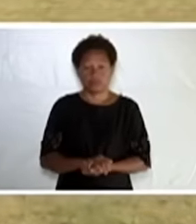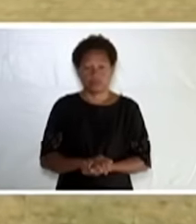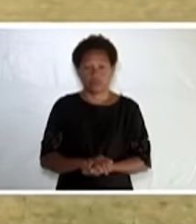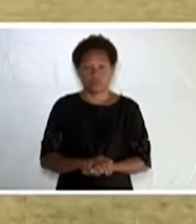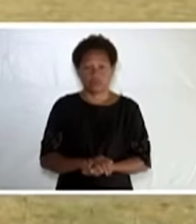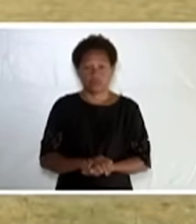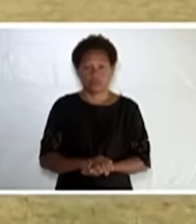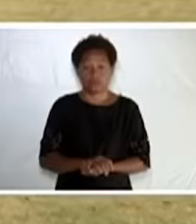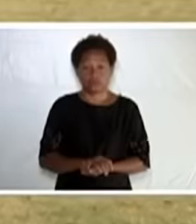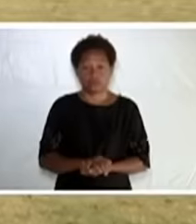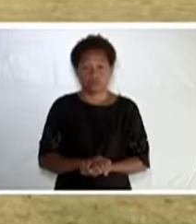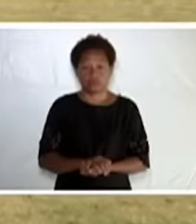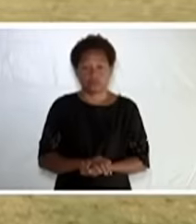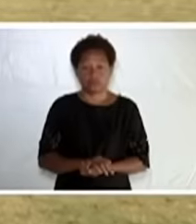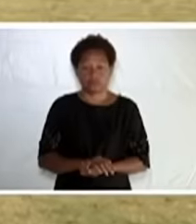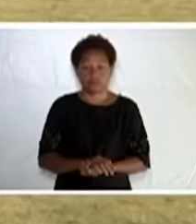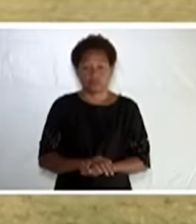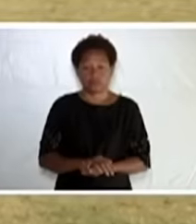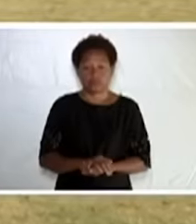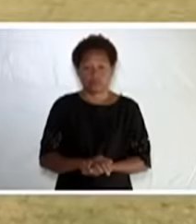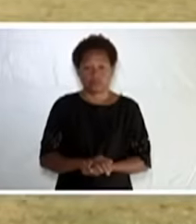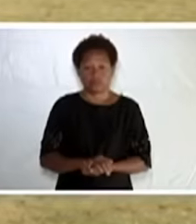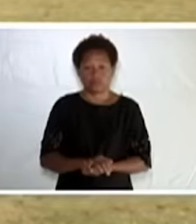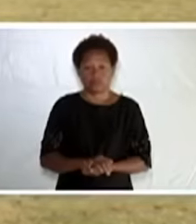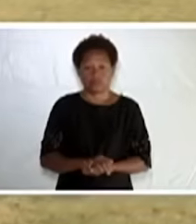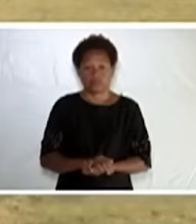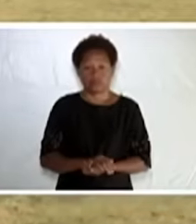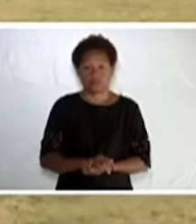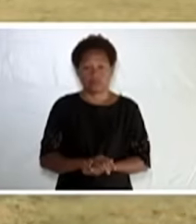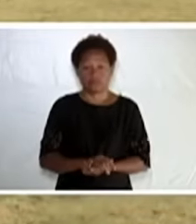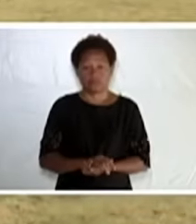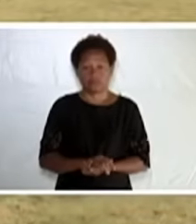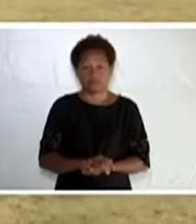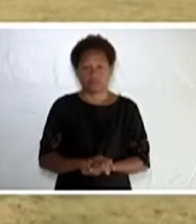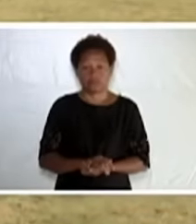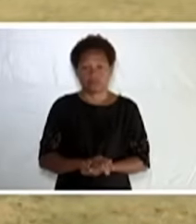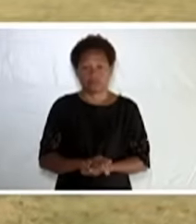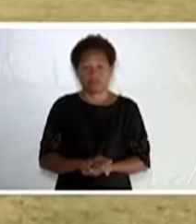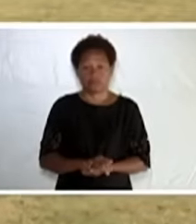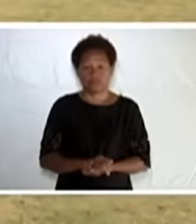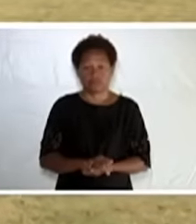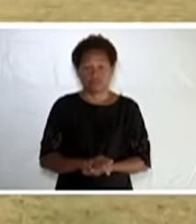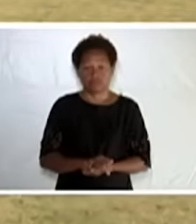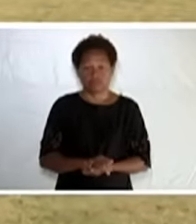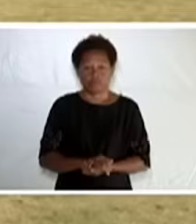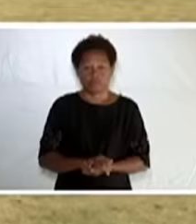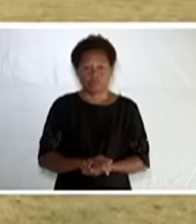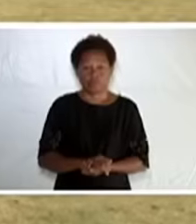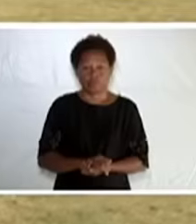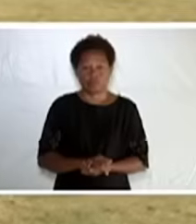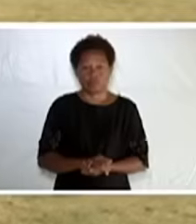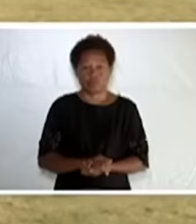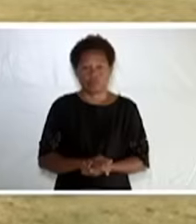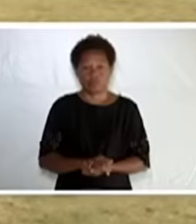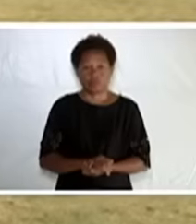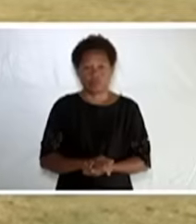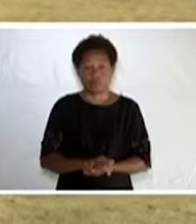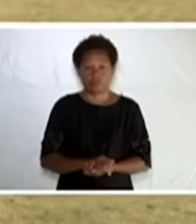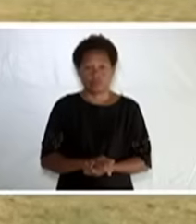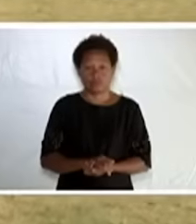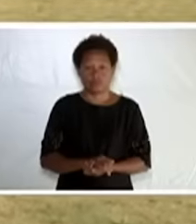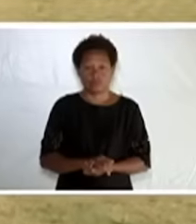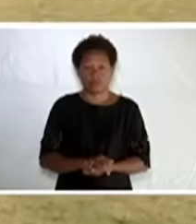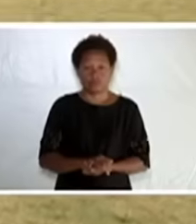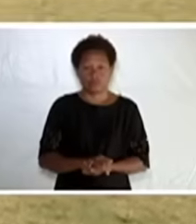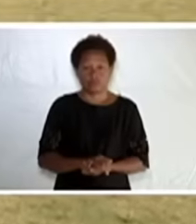शुरुआत हुई तो उन लोगों के प्रति भी श्रद्धांजलि अर्पित की गई जिन्होंने हमारे वतन की सुरक्षा के लिए, हमारी सुरक्षा के